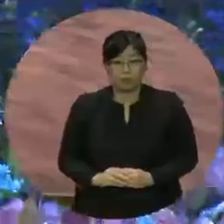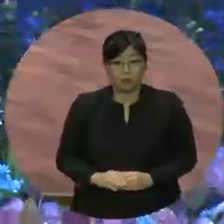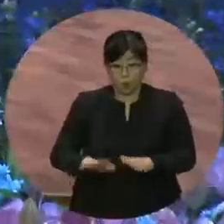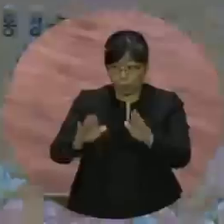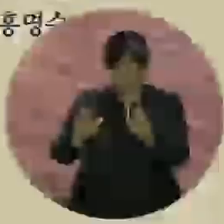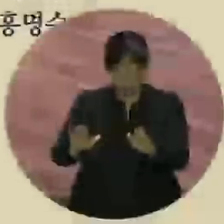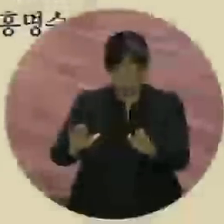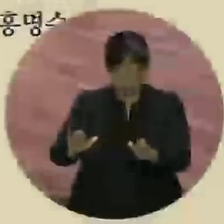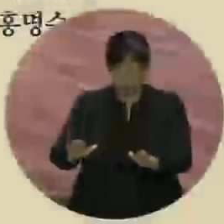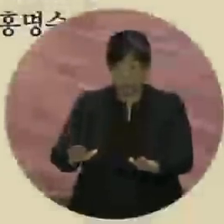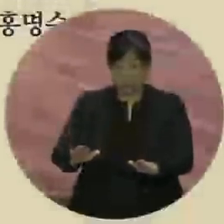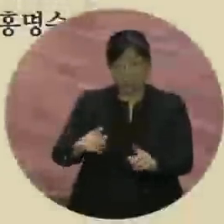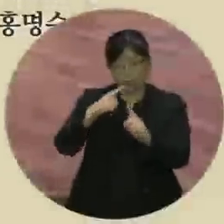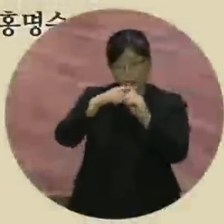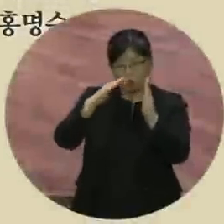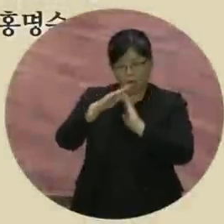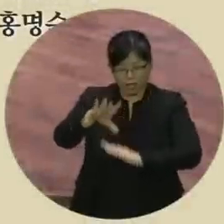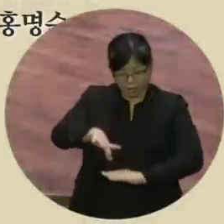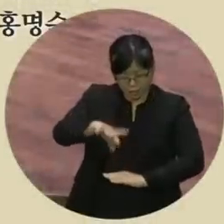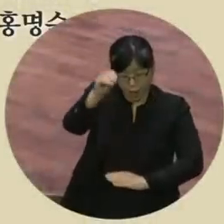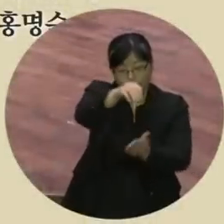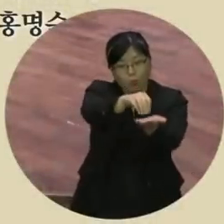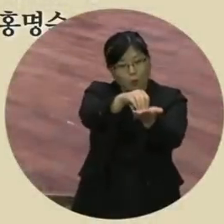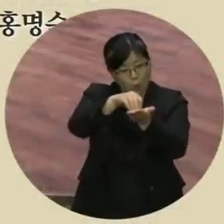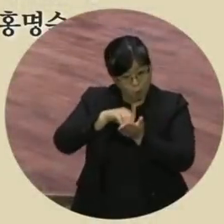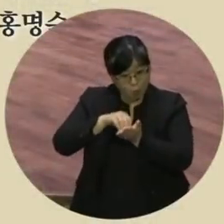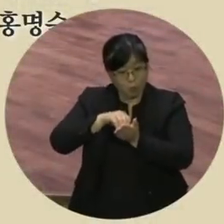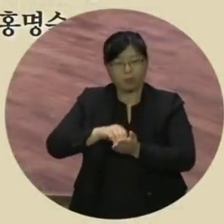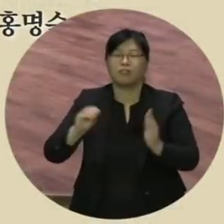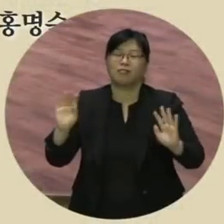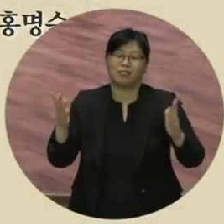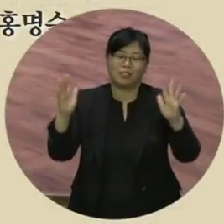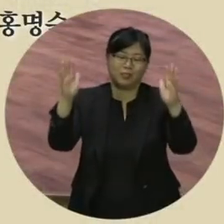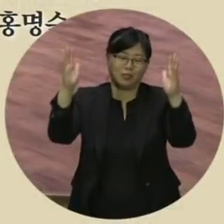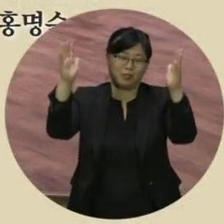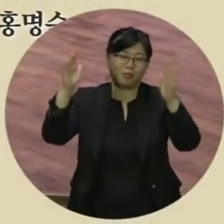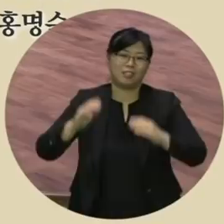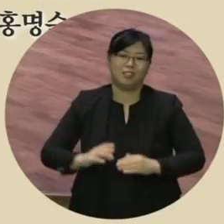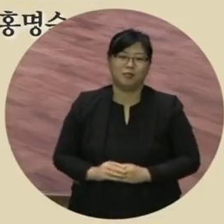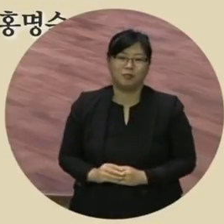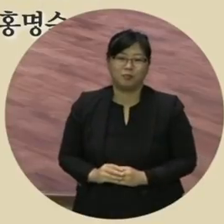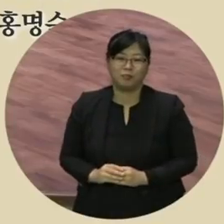오늘 우리에게 처음 출석하신 새가족 여러분을 박수로 환영하겠습니다.